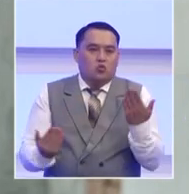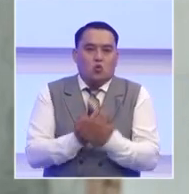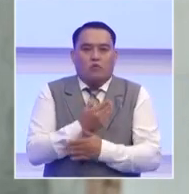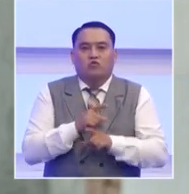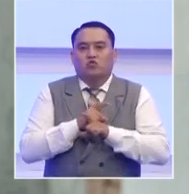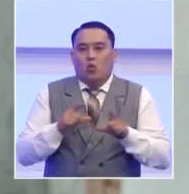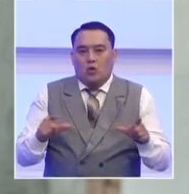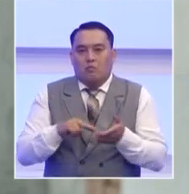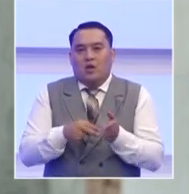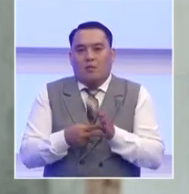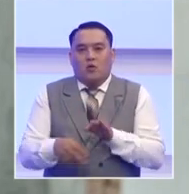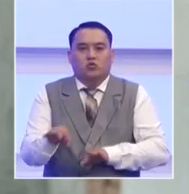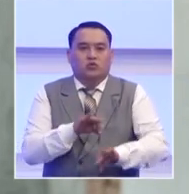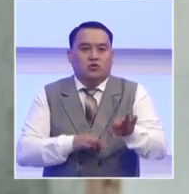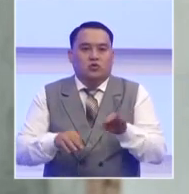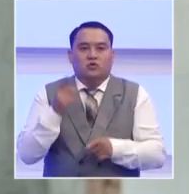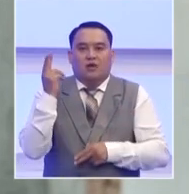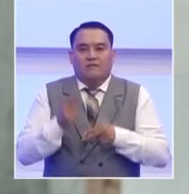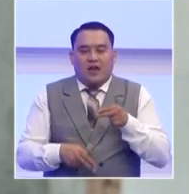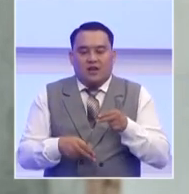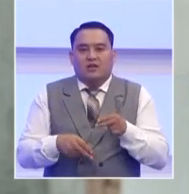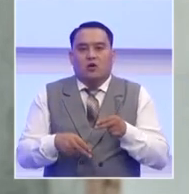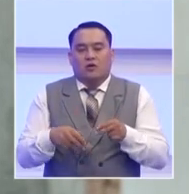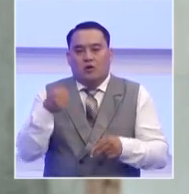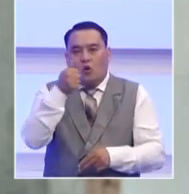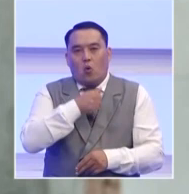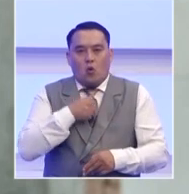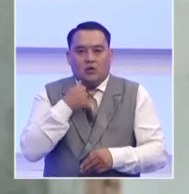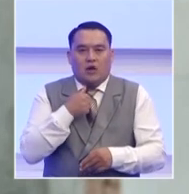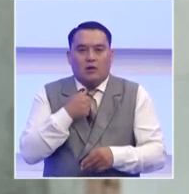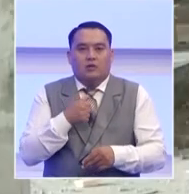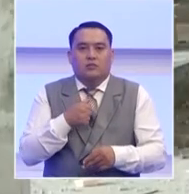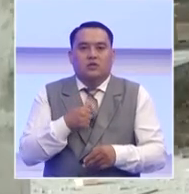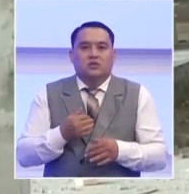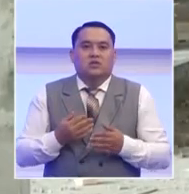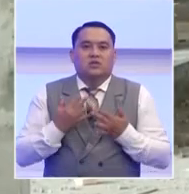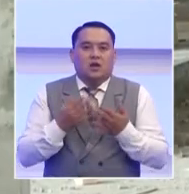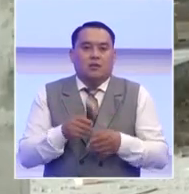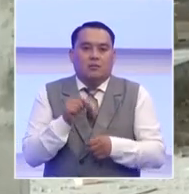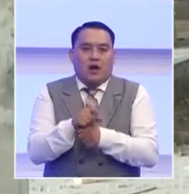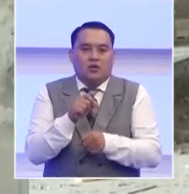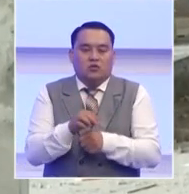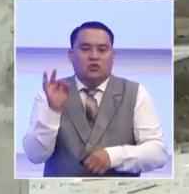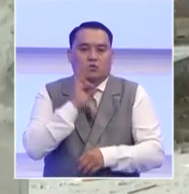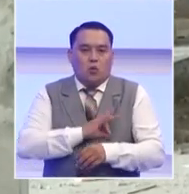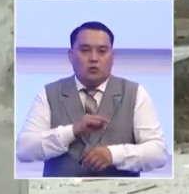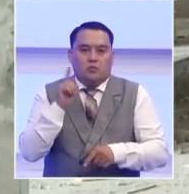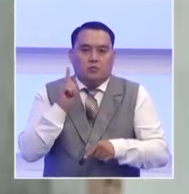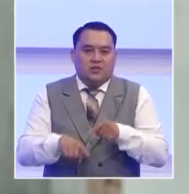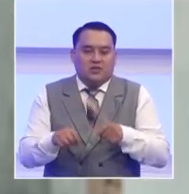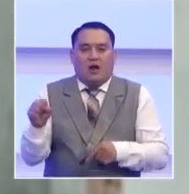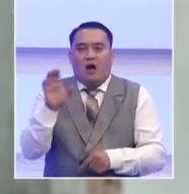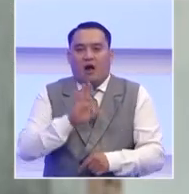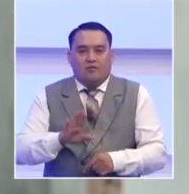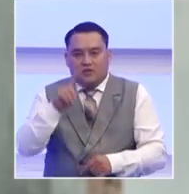школу. Согласно плану, графику завершение было намечено на конец года. Однако по запросу заказчика постараемся сдать в эксплуатацию в середине